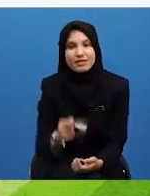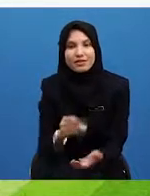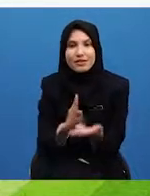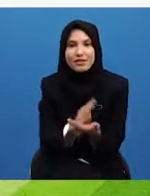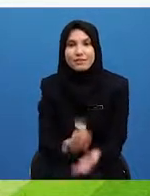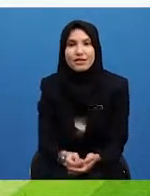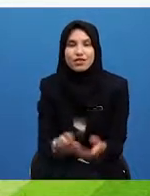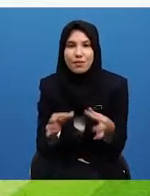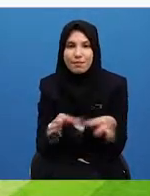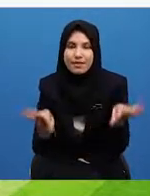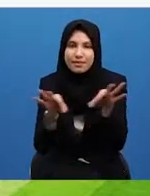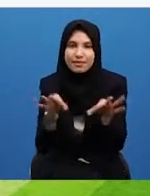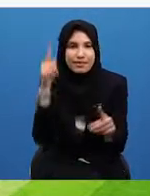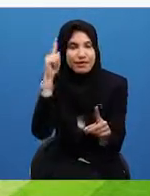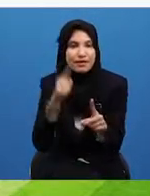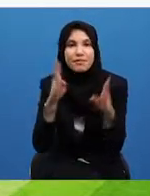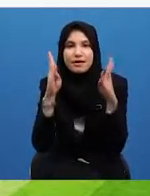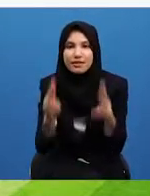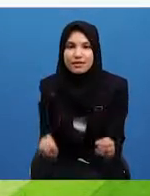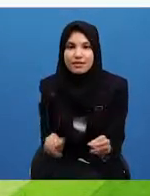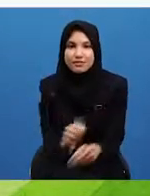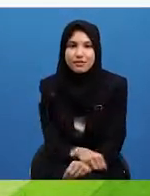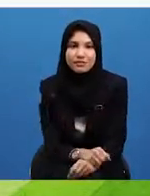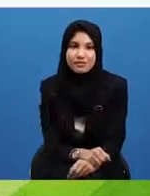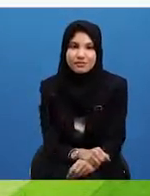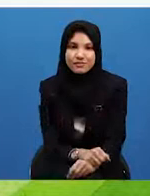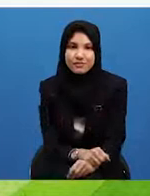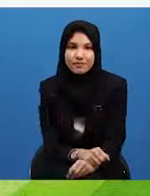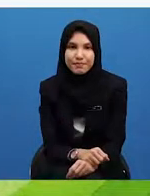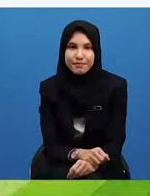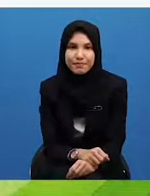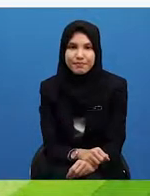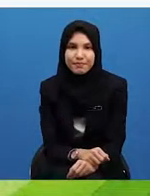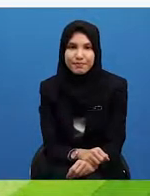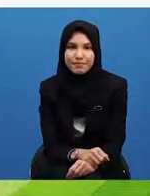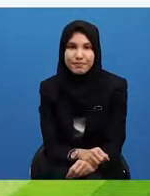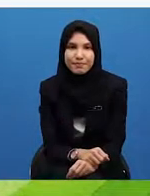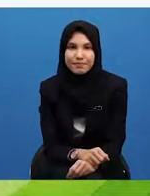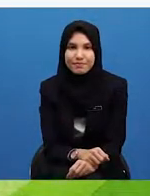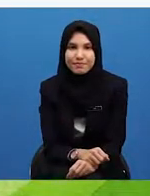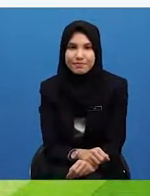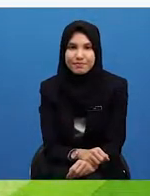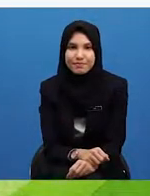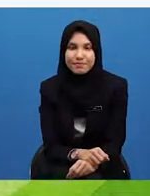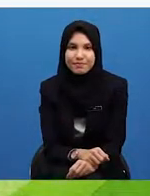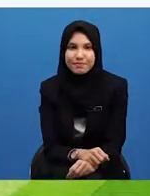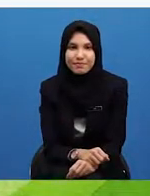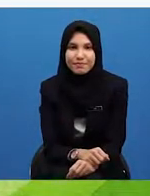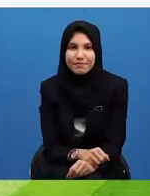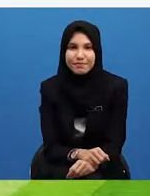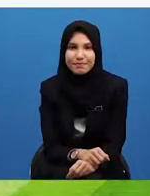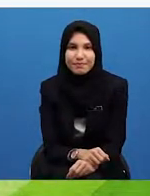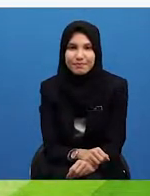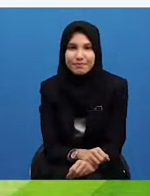cahaya begitu penting kepada manusia cek Ghulam